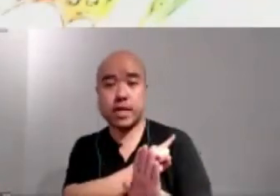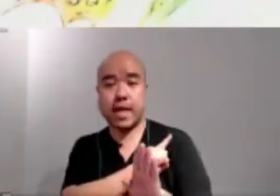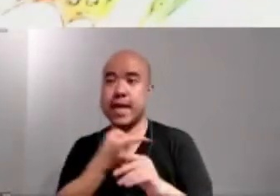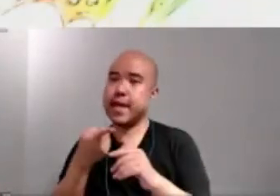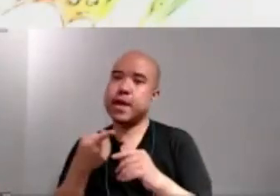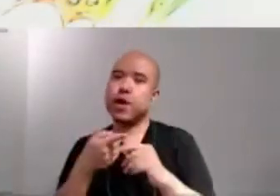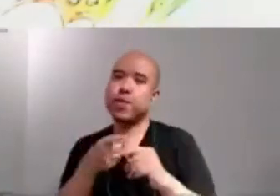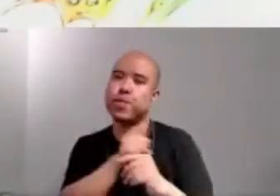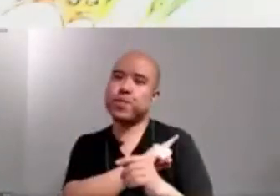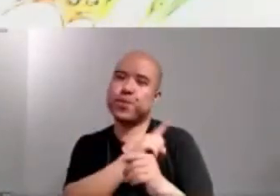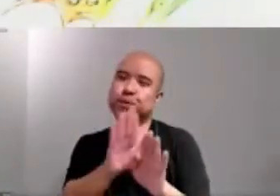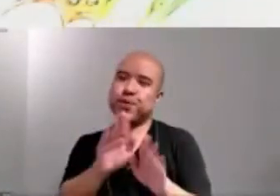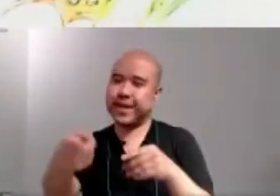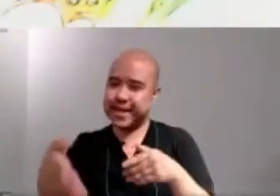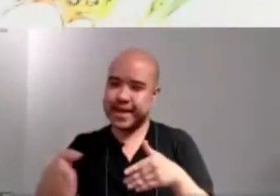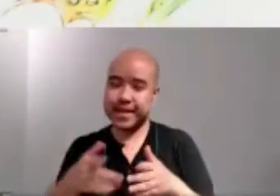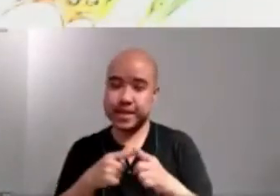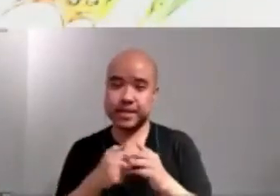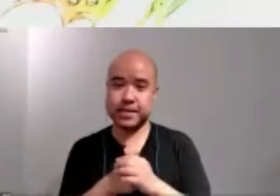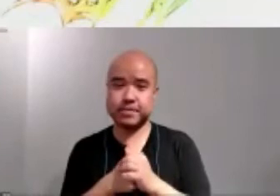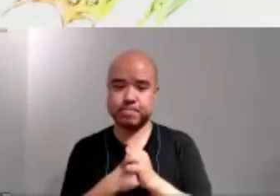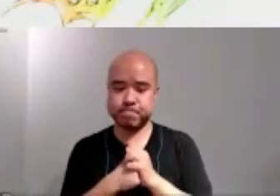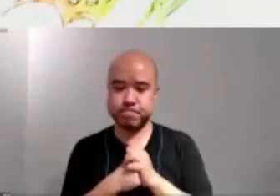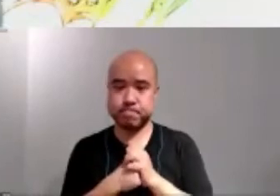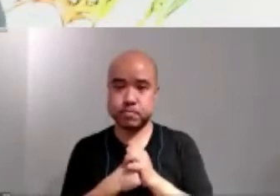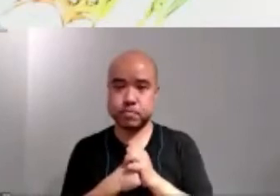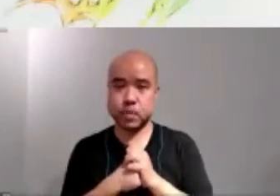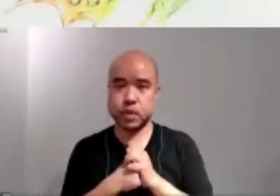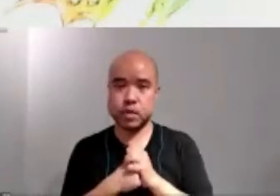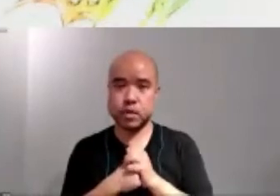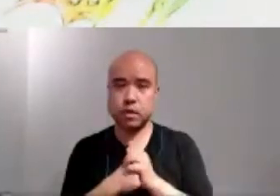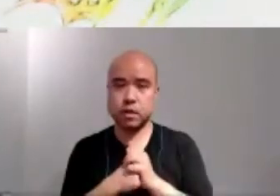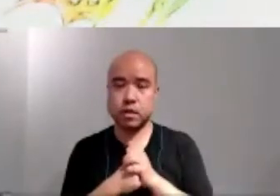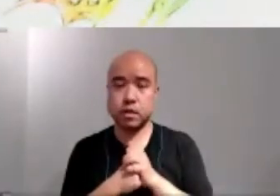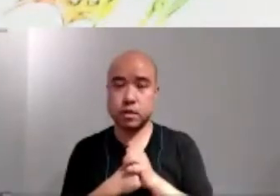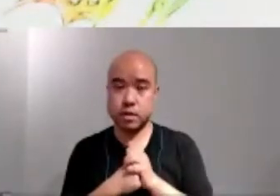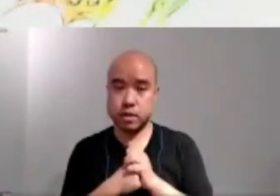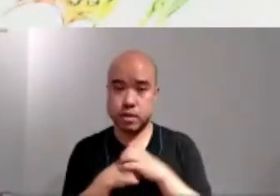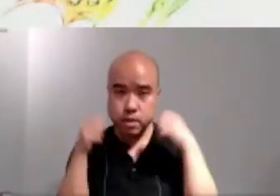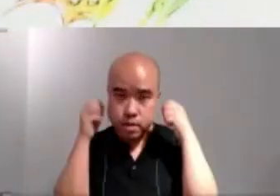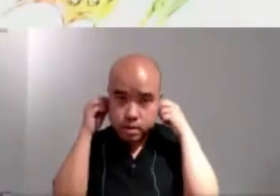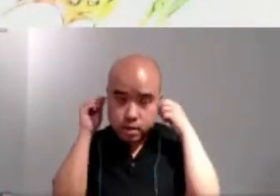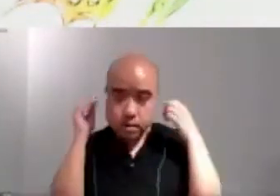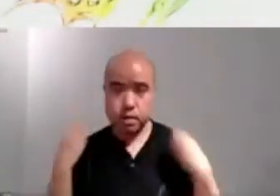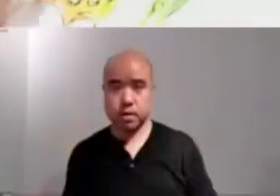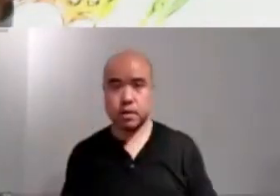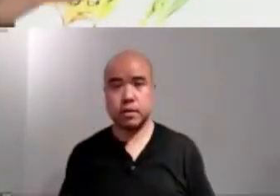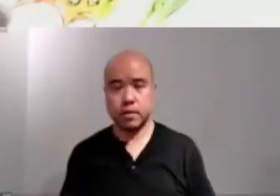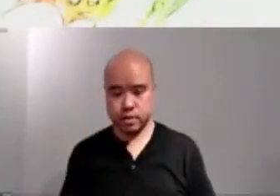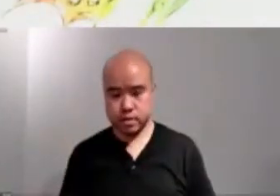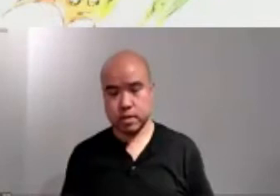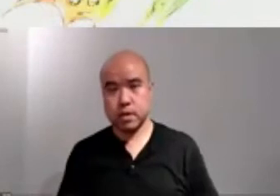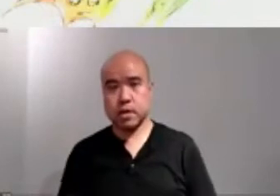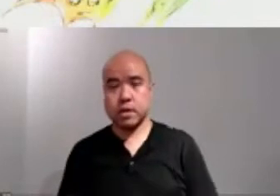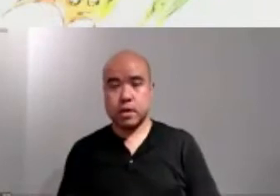咦，我见到我了，在那个荧幕上面。Hello， 我是 Rap， 是 Dusty Kid 的作者。其实今天经理人